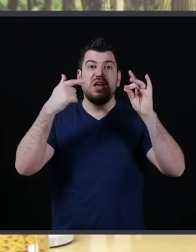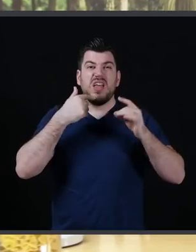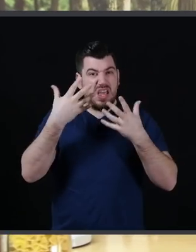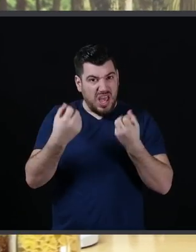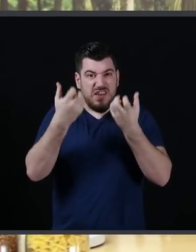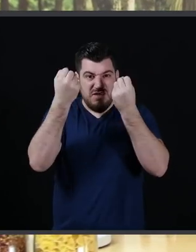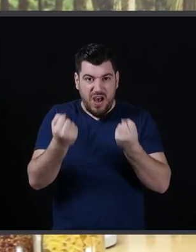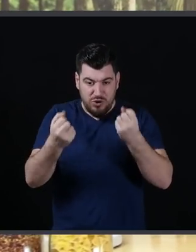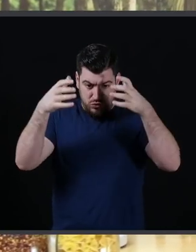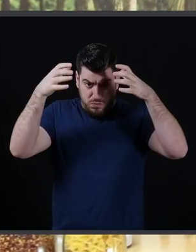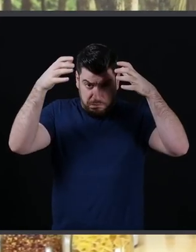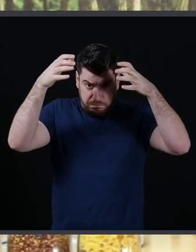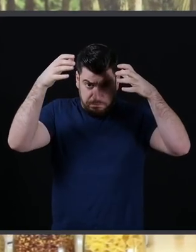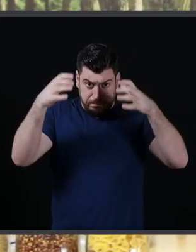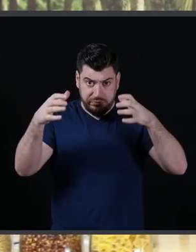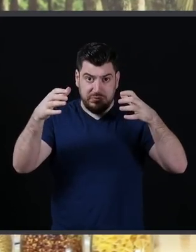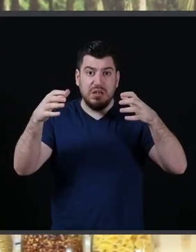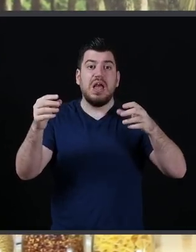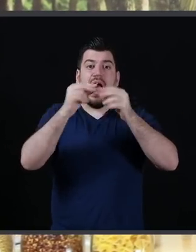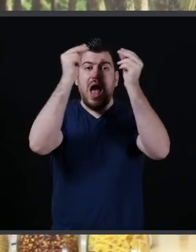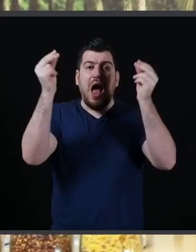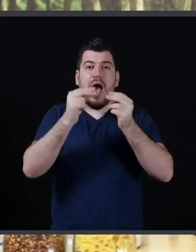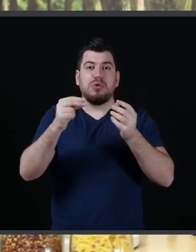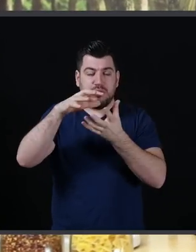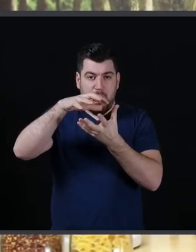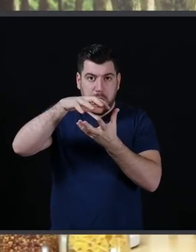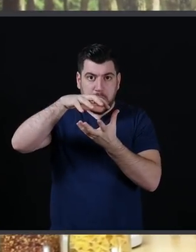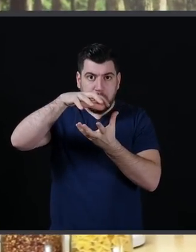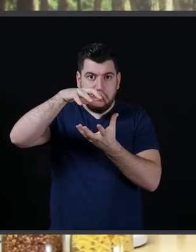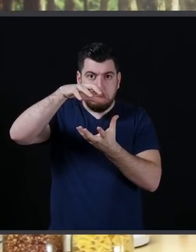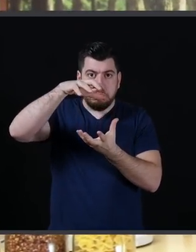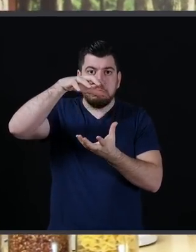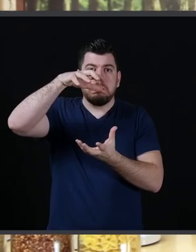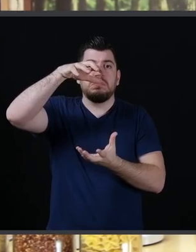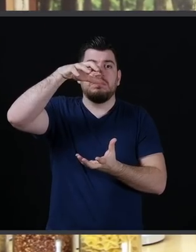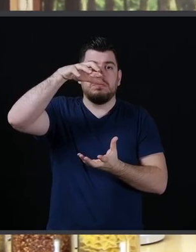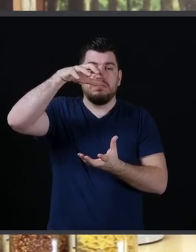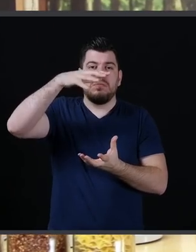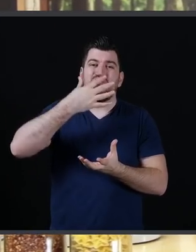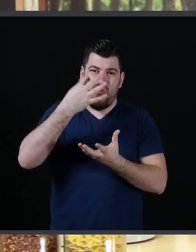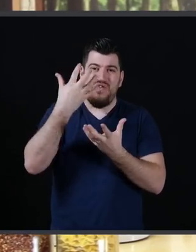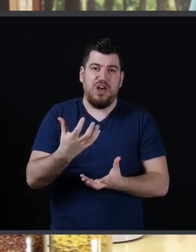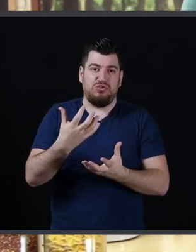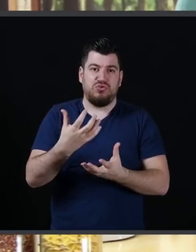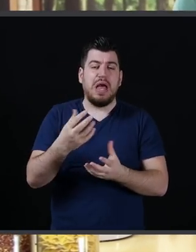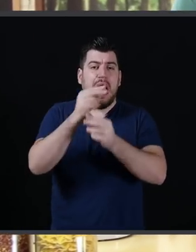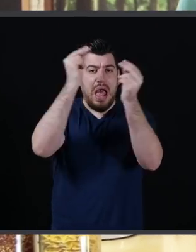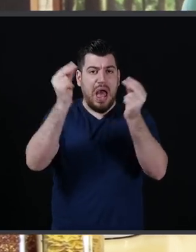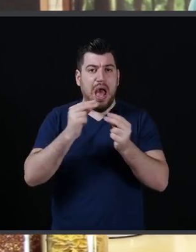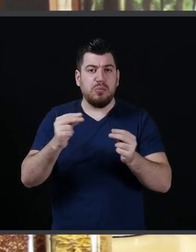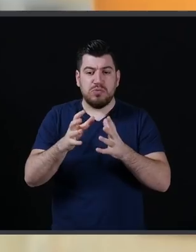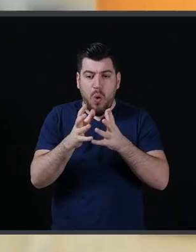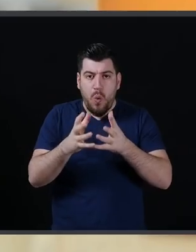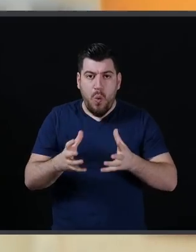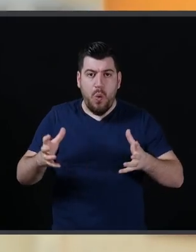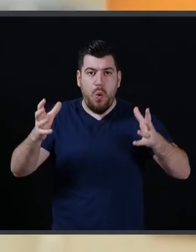σμπρώφινε προς τα κάτω και ουσιαστικά αρχίζει και επεκτείνεται το κέικ ακόμα παραπάνω από όσο επεκτηνόταν στο φούρνο Με αποτέλεσμα και να μην χάσει τον όγκο